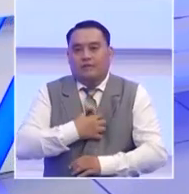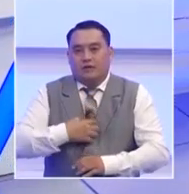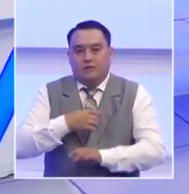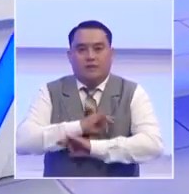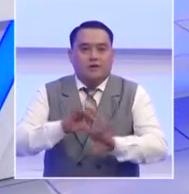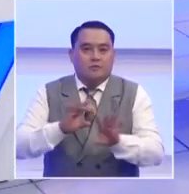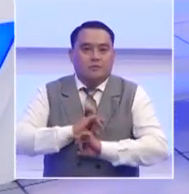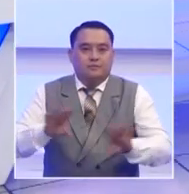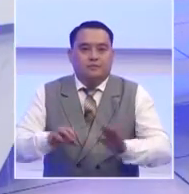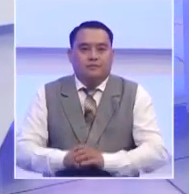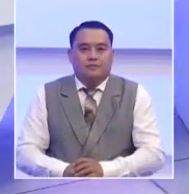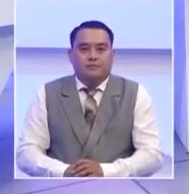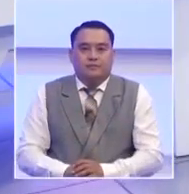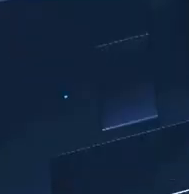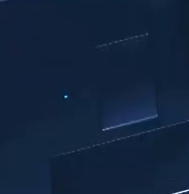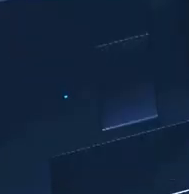о самом важном.